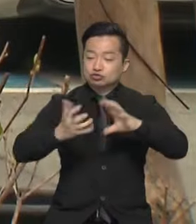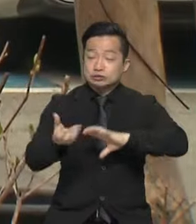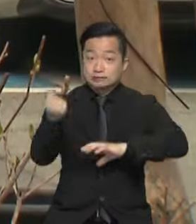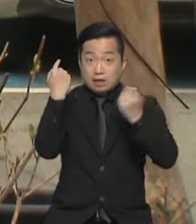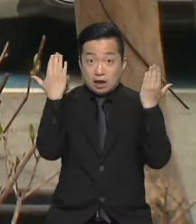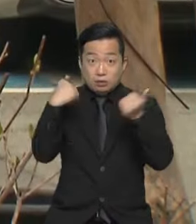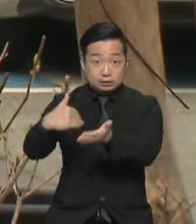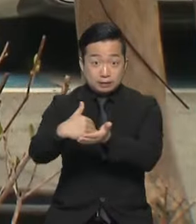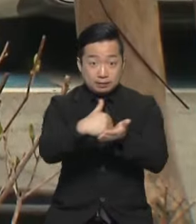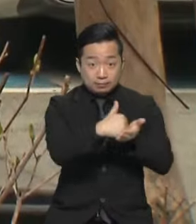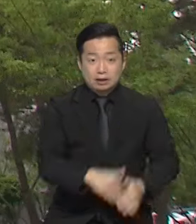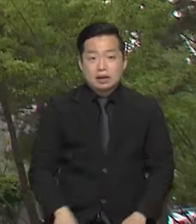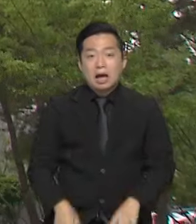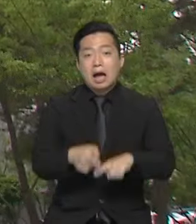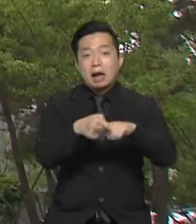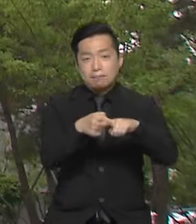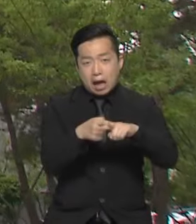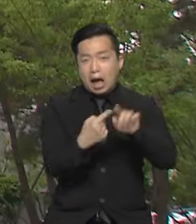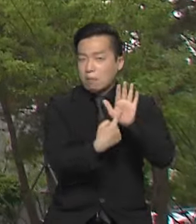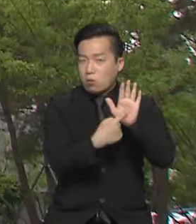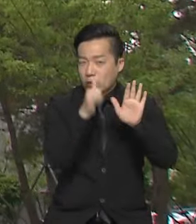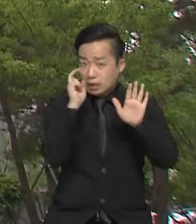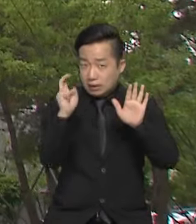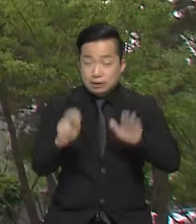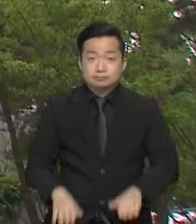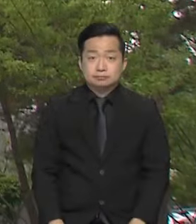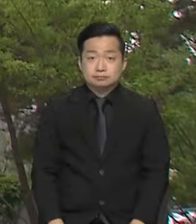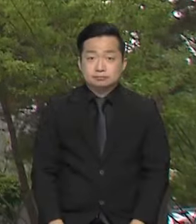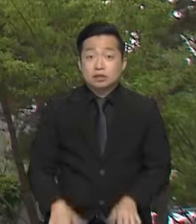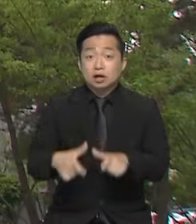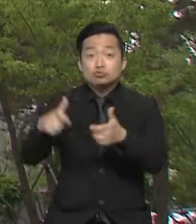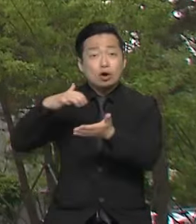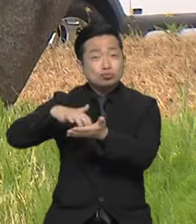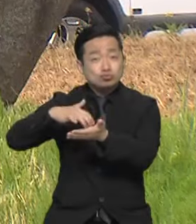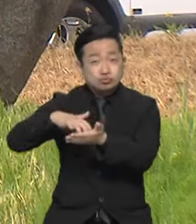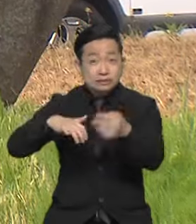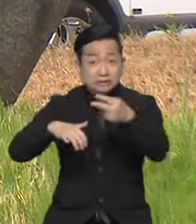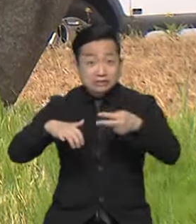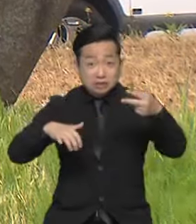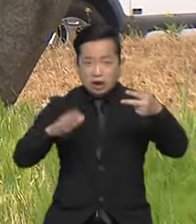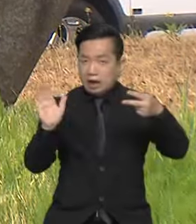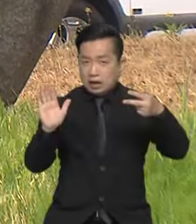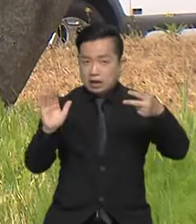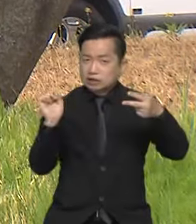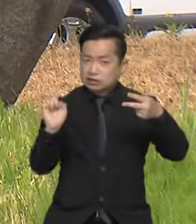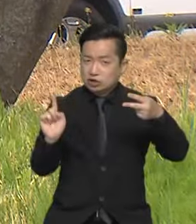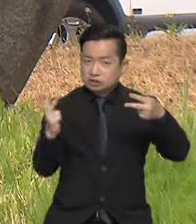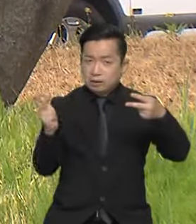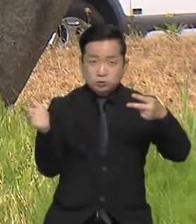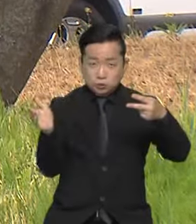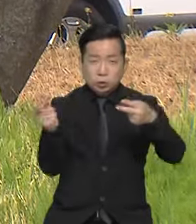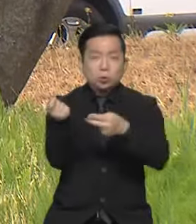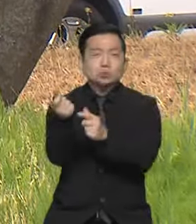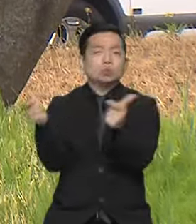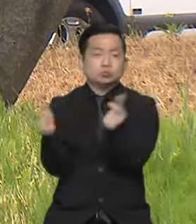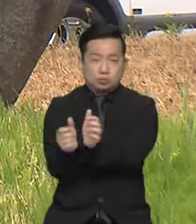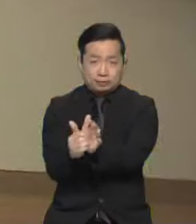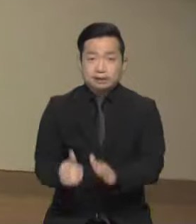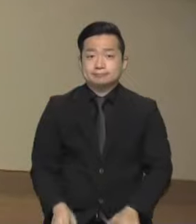국립대들은 절반만 모집할 걸로 알려졌는데 그럴 경우 증원 규모는 2,000명에서 1,700명 정도로